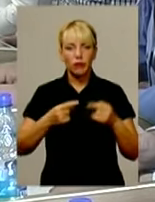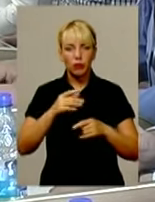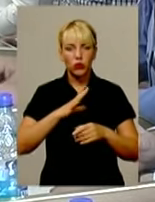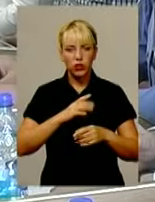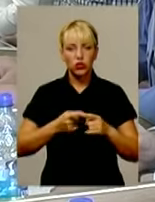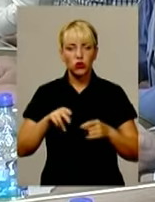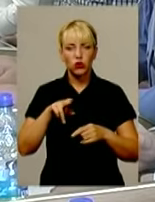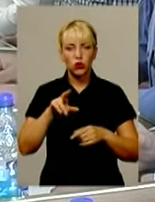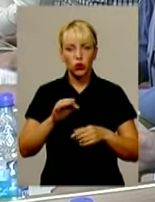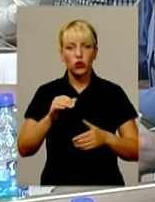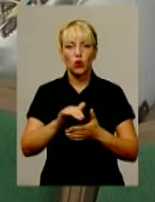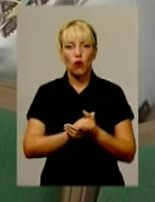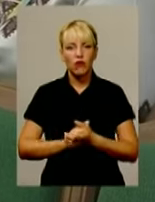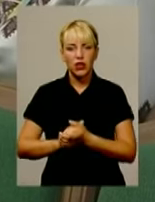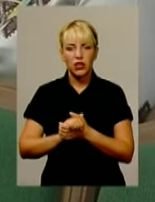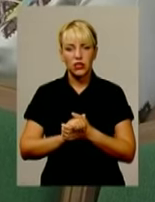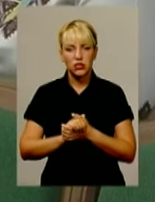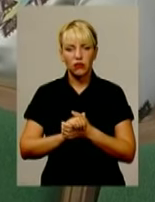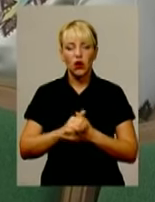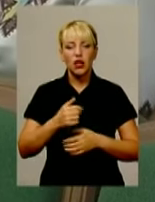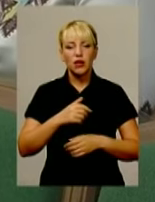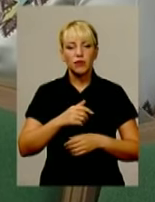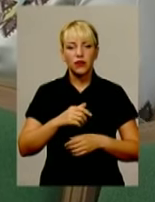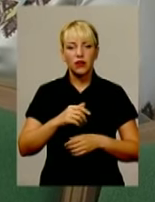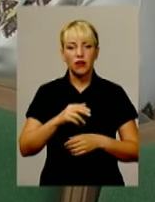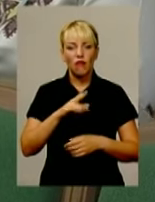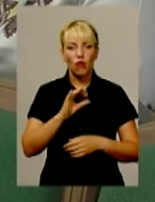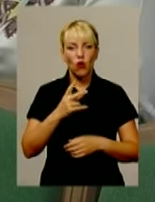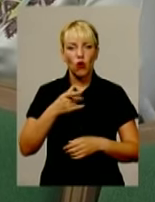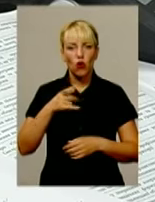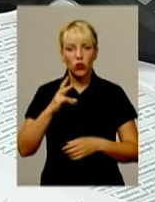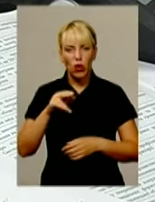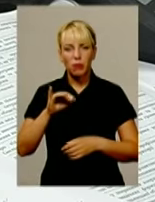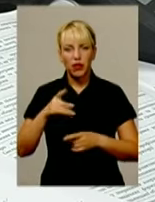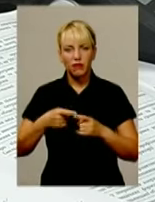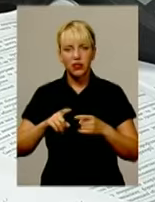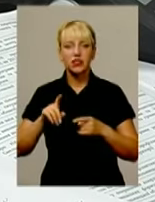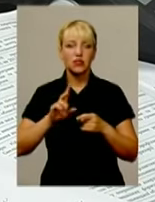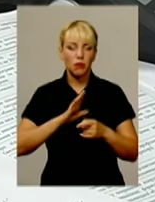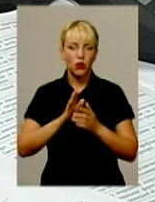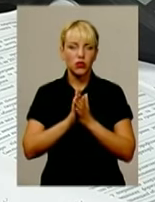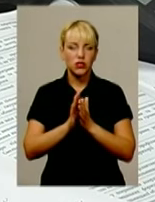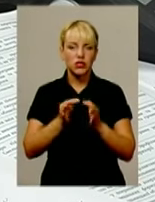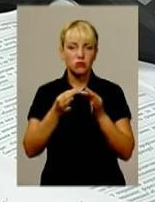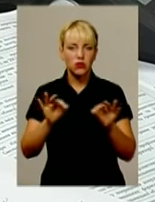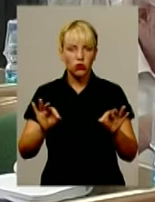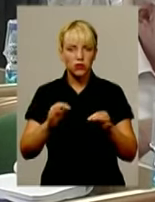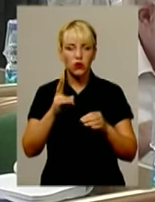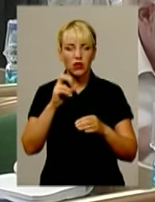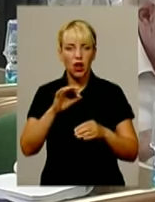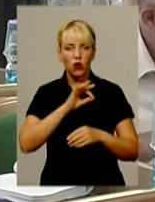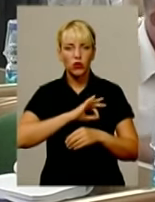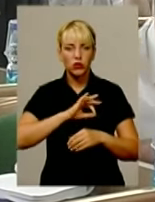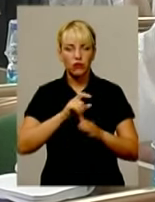навколо акціонерного товариства «Майдан-Вильський комбінат вогнетривів». Тут просили спеціального дозволу на користування надрами у